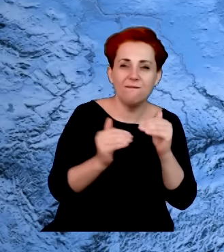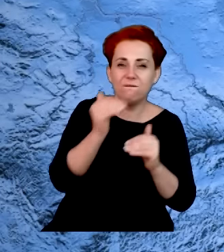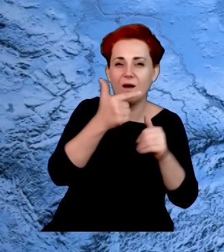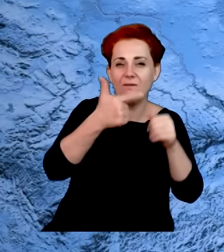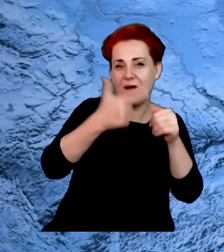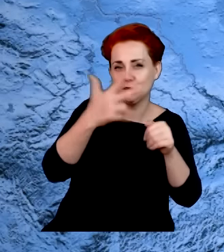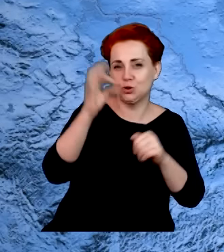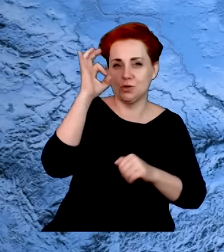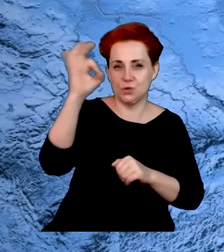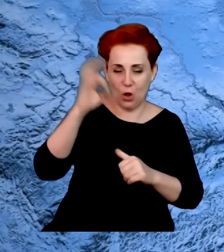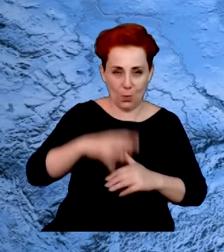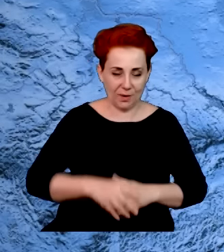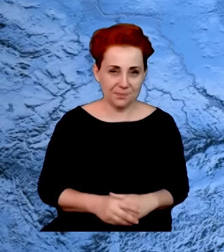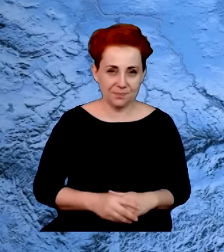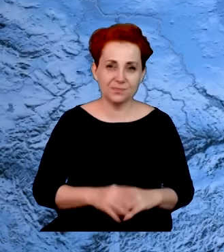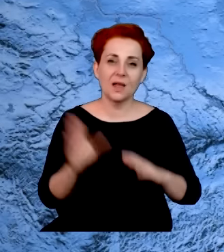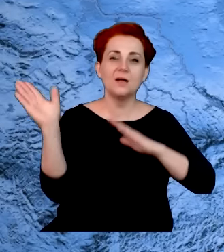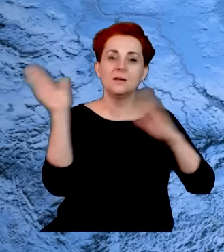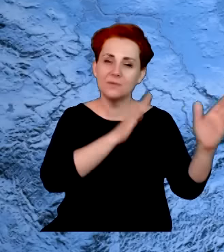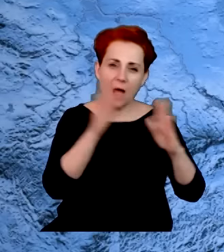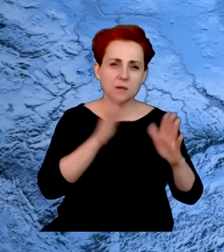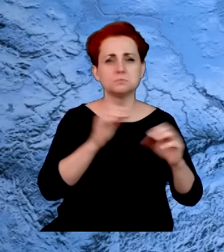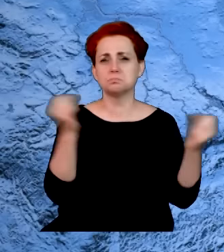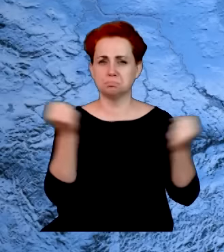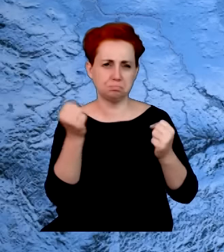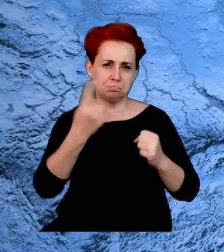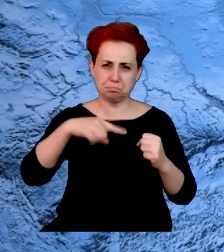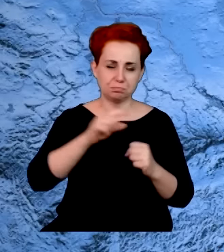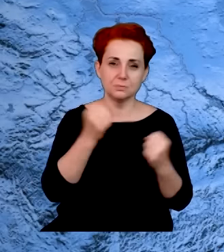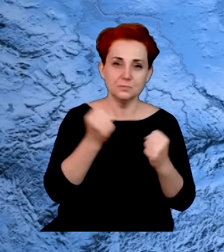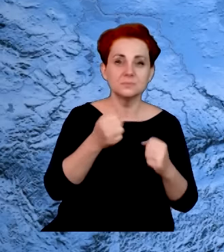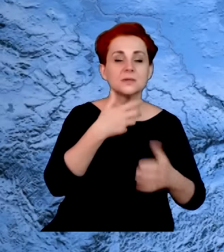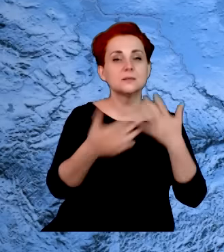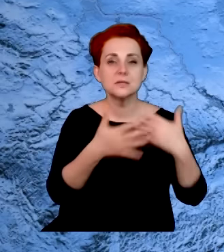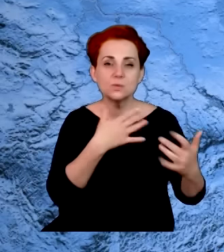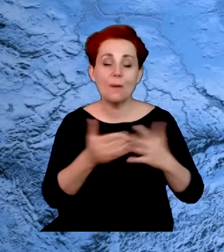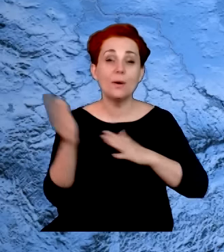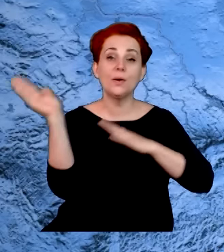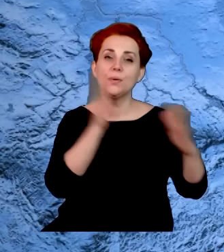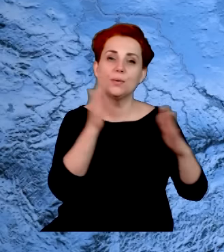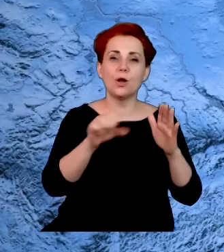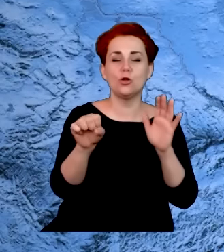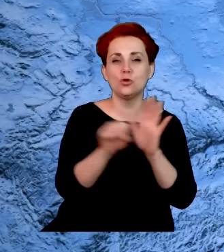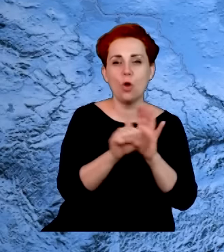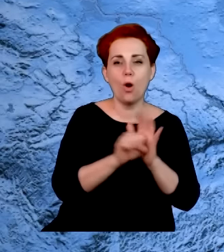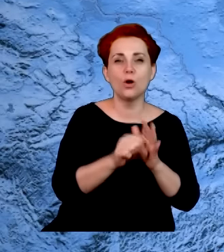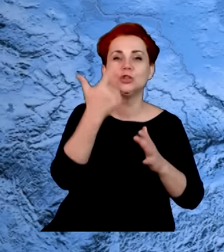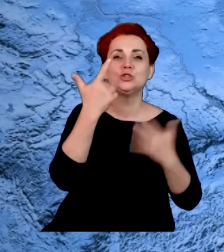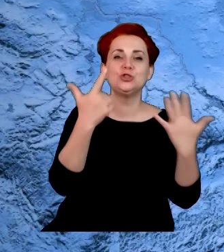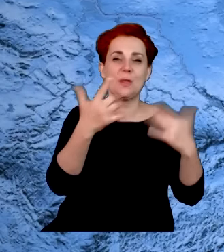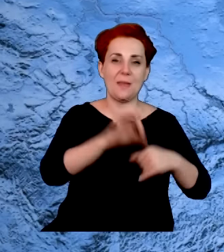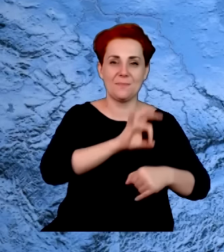stopni Celsjusza. Wiatr nie dokuczy mieszkańcom Kluczborka, będzie słaby, powieje z prędkością do około 7 km na